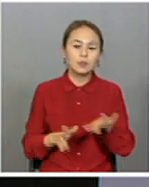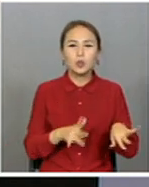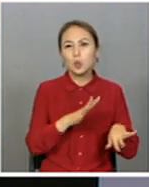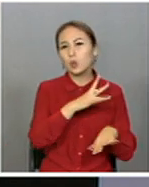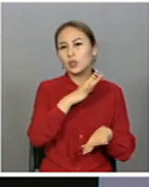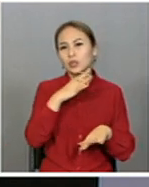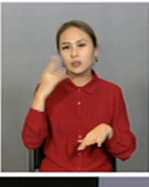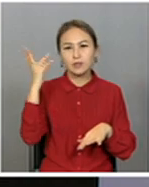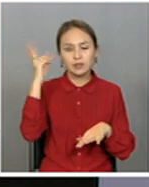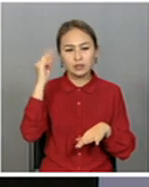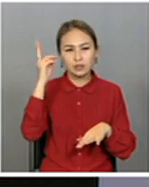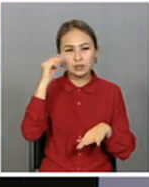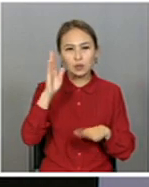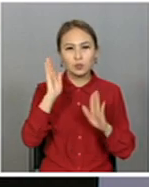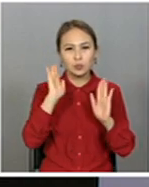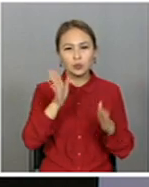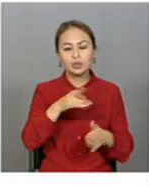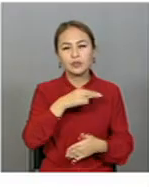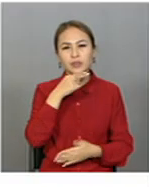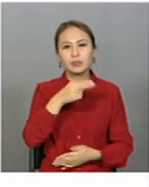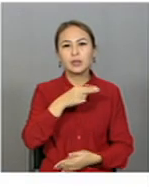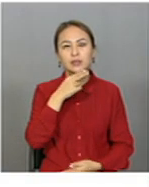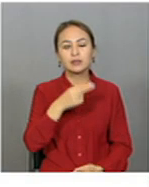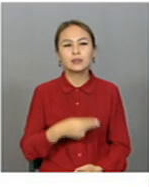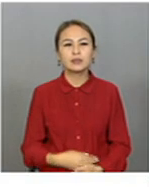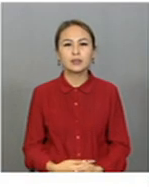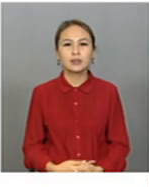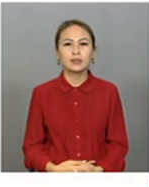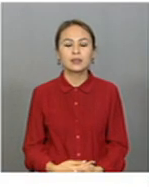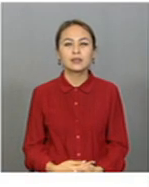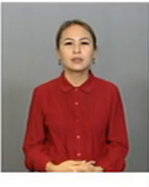множественного. Будьте внимательны.